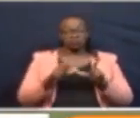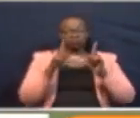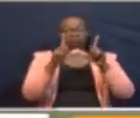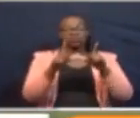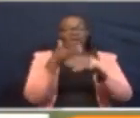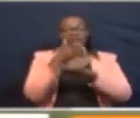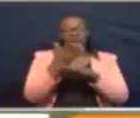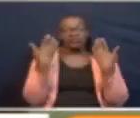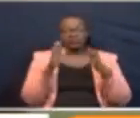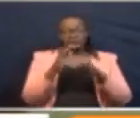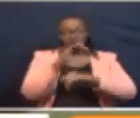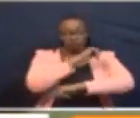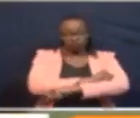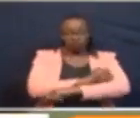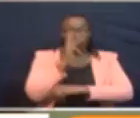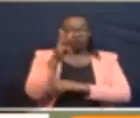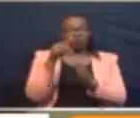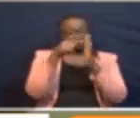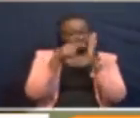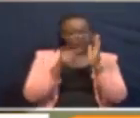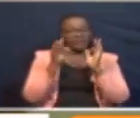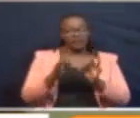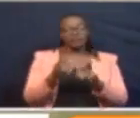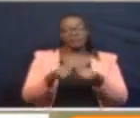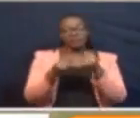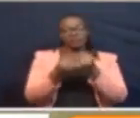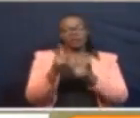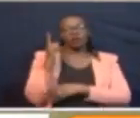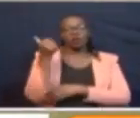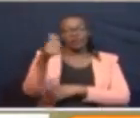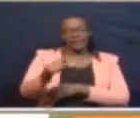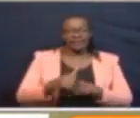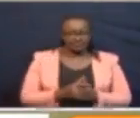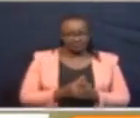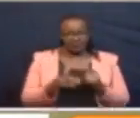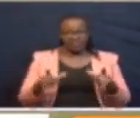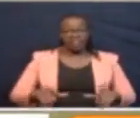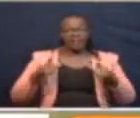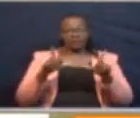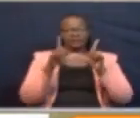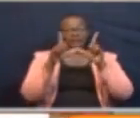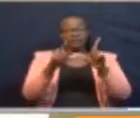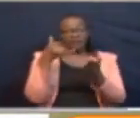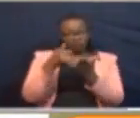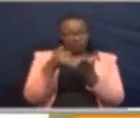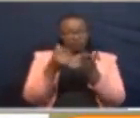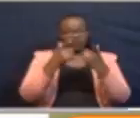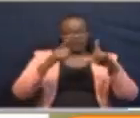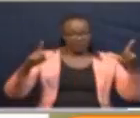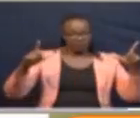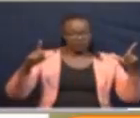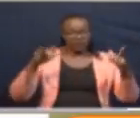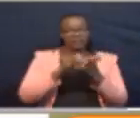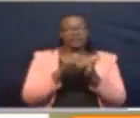baada ya kukamilisha shule vitanakili iwapo walivunja sheria. The leaving certificates include language that